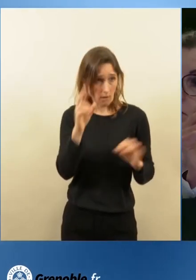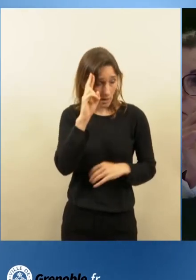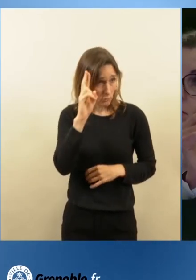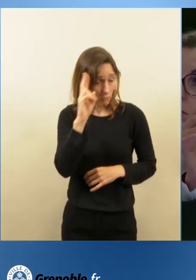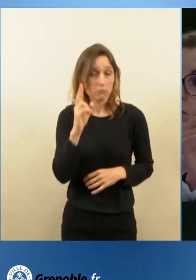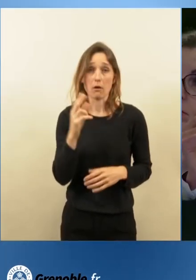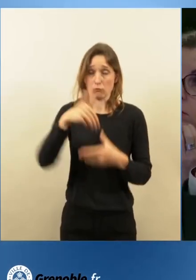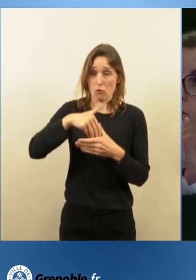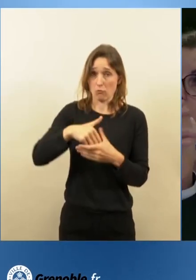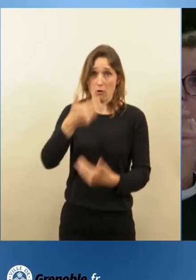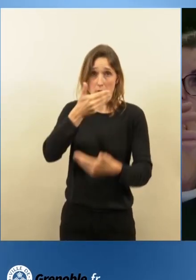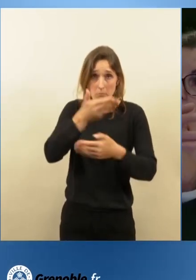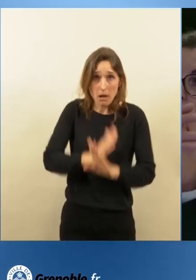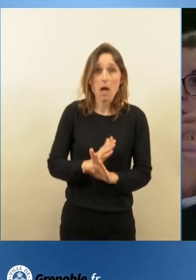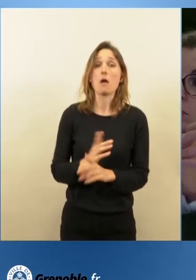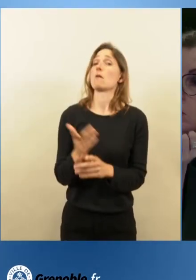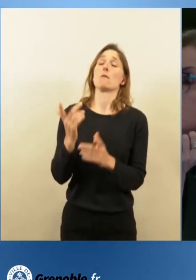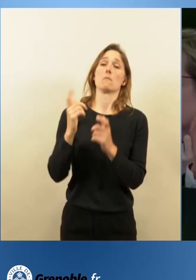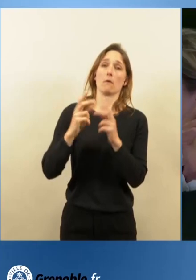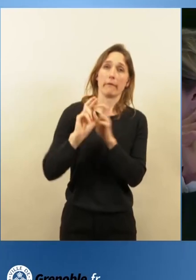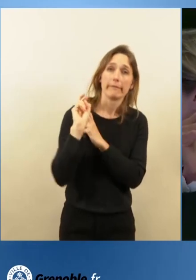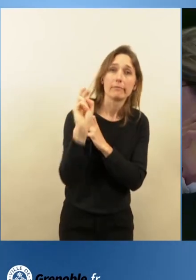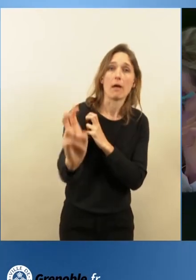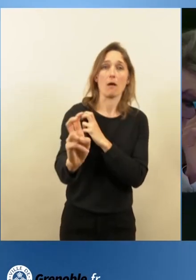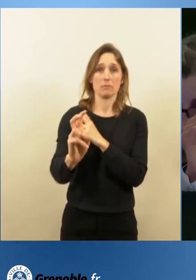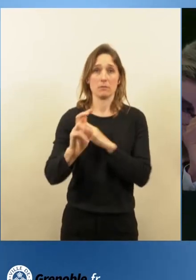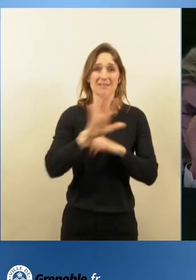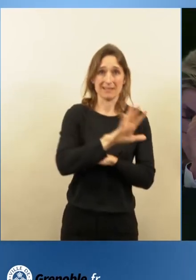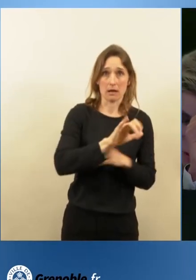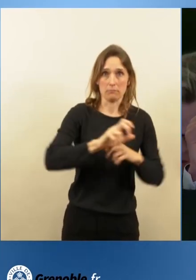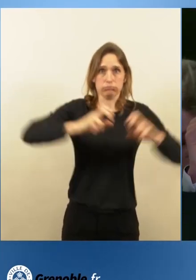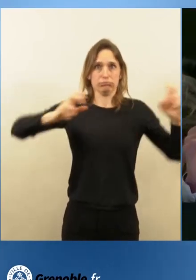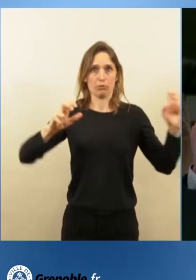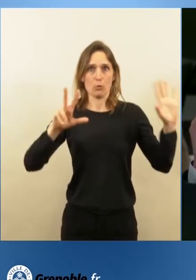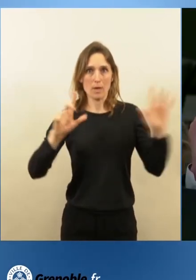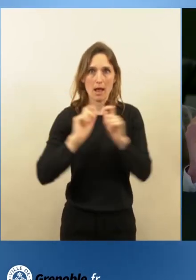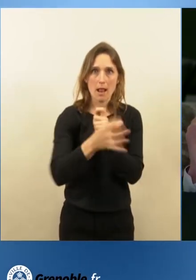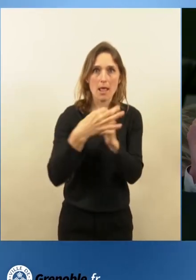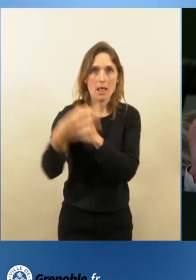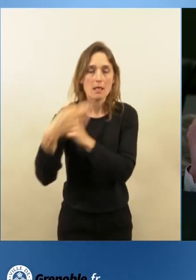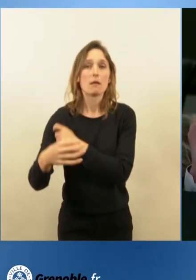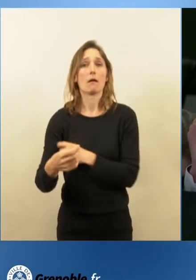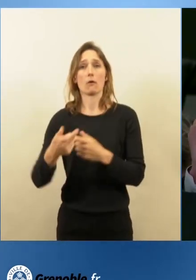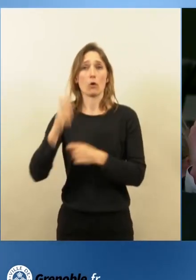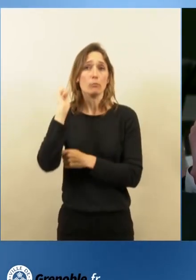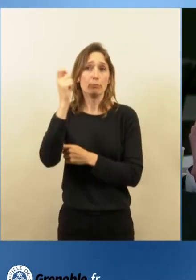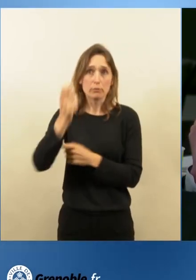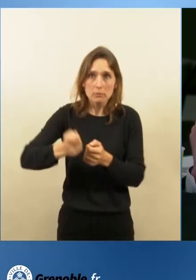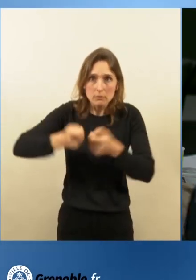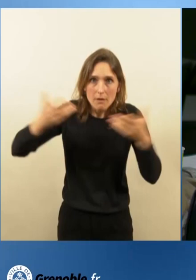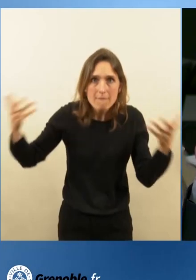mon Bono Grenoble le remaillage du tram qui passait de 5 à 8 lignes pourquoi que seulement 8 le prolongement du tram E